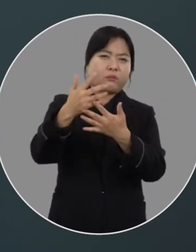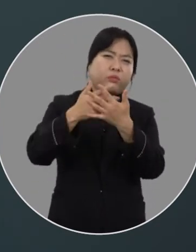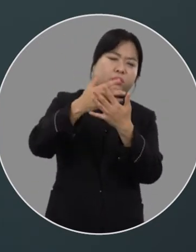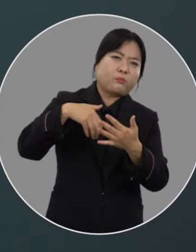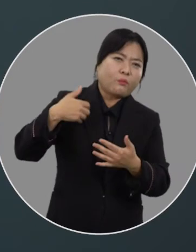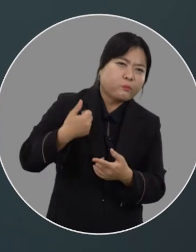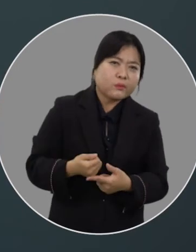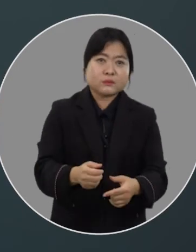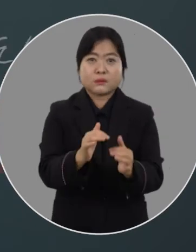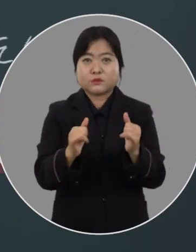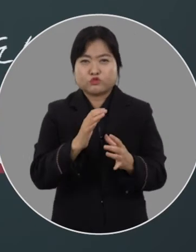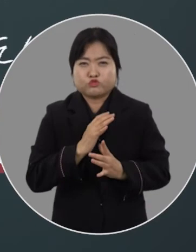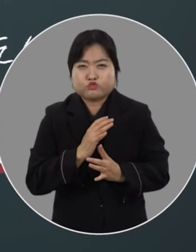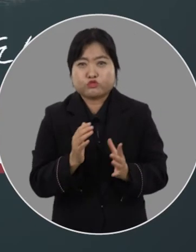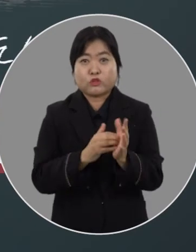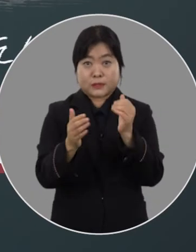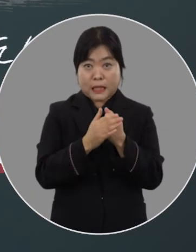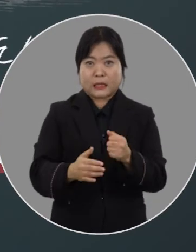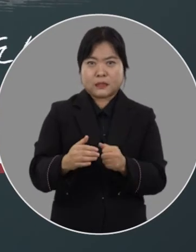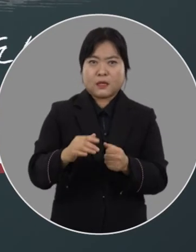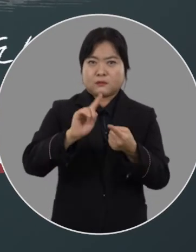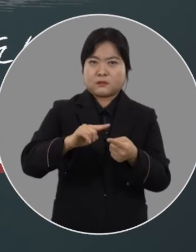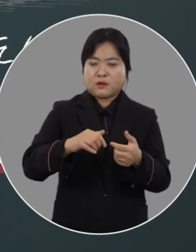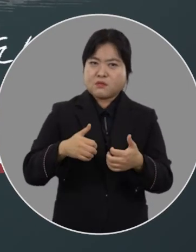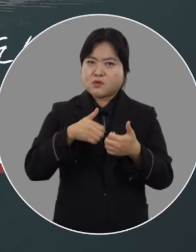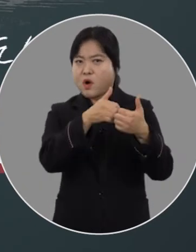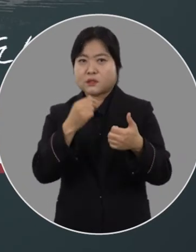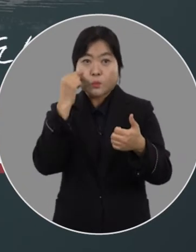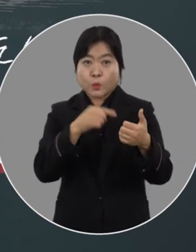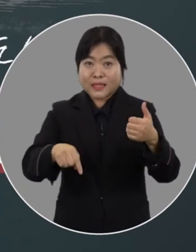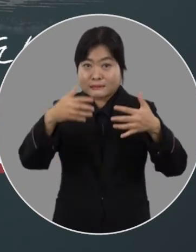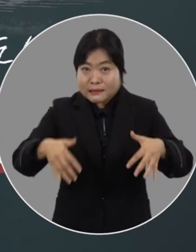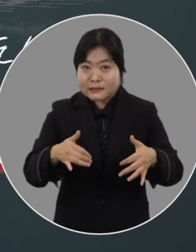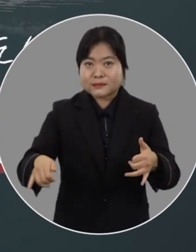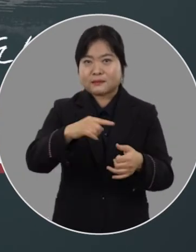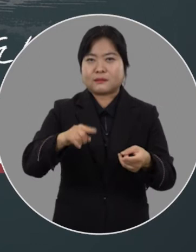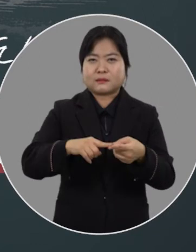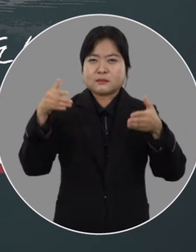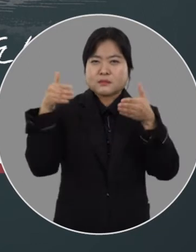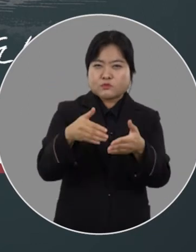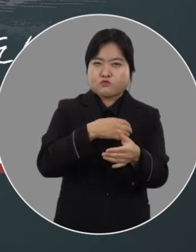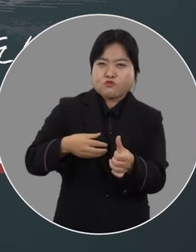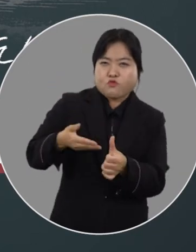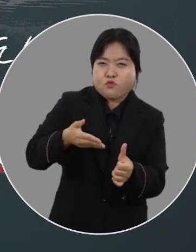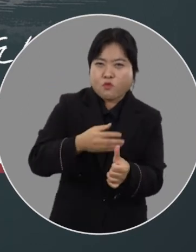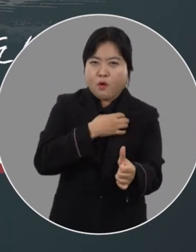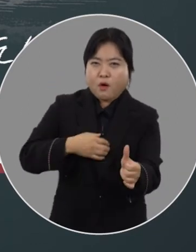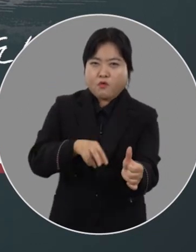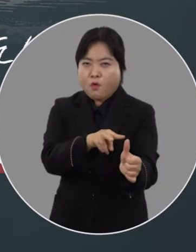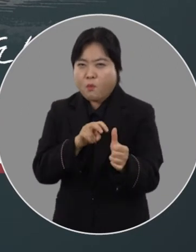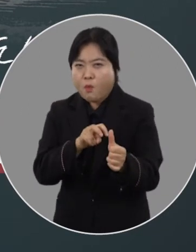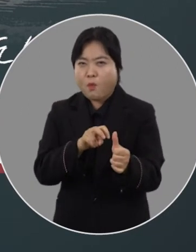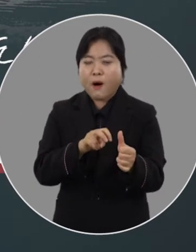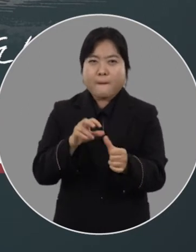사람들이 두려워지기 시작하자 이제 저항하지 못하는 사람들에게 대해서 아주 집중적으로